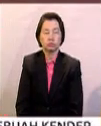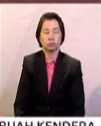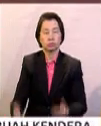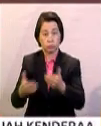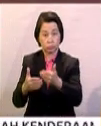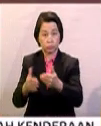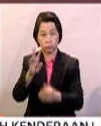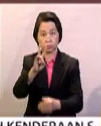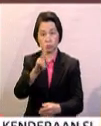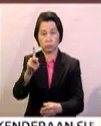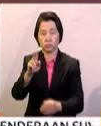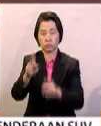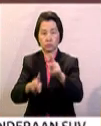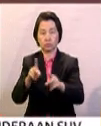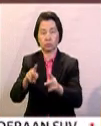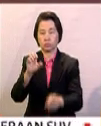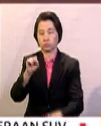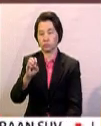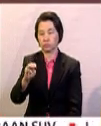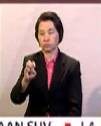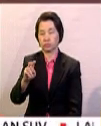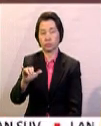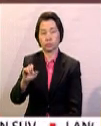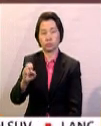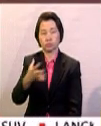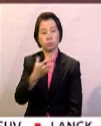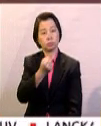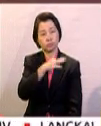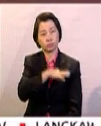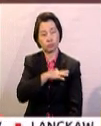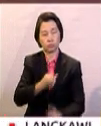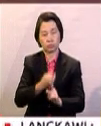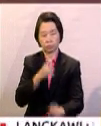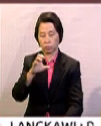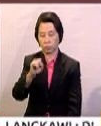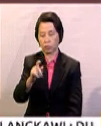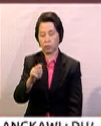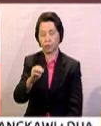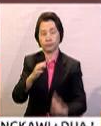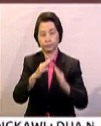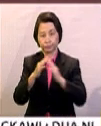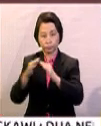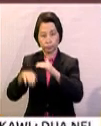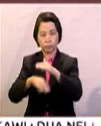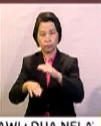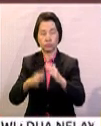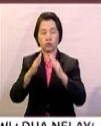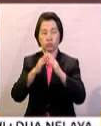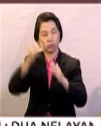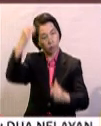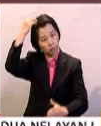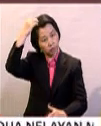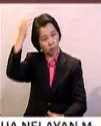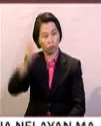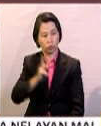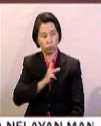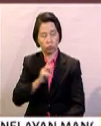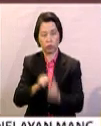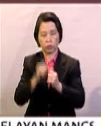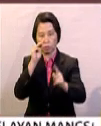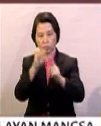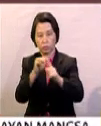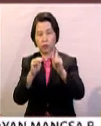Hampir 7,000 penduduk di Semenyih telah mendapat manfaat daripada skim perumahan mampu milik di bawah program Rumah Selangorku. Dengan